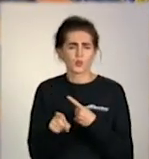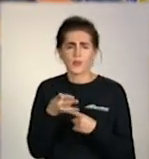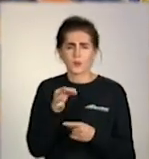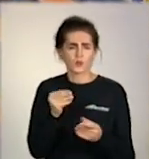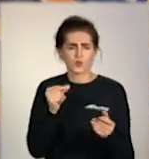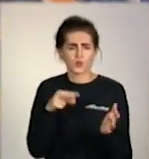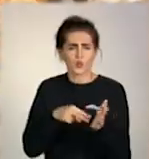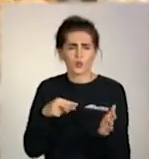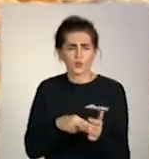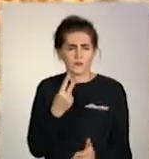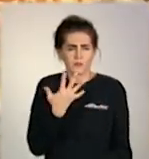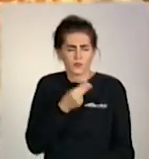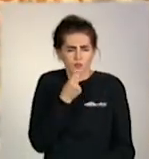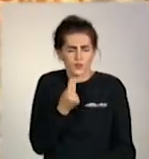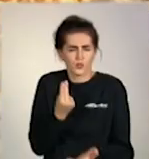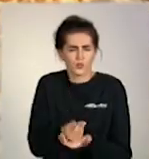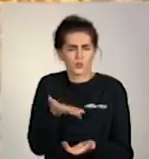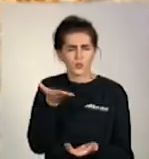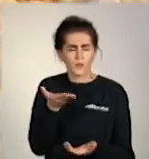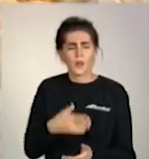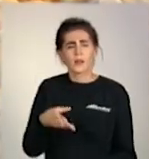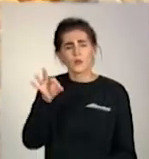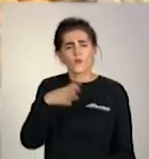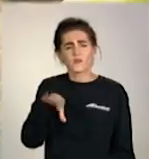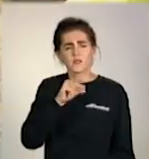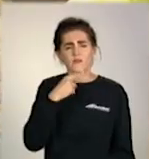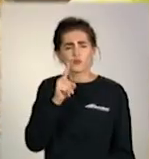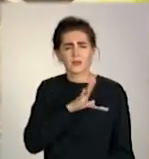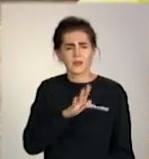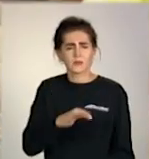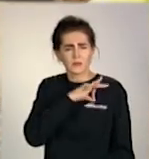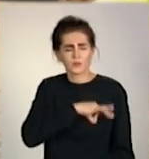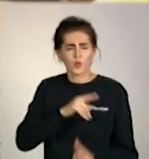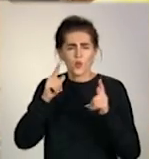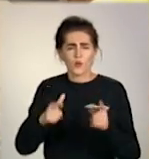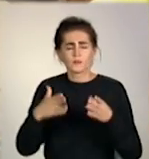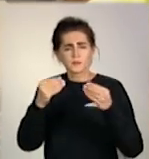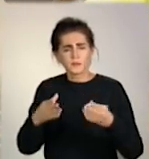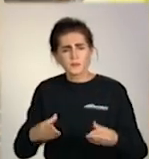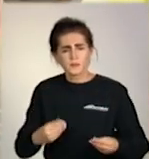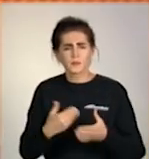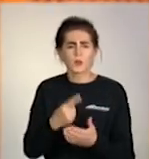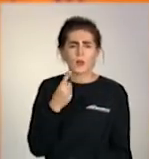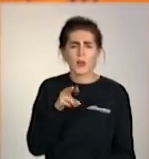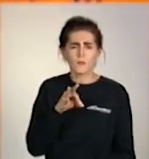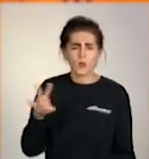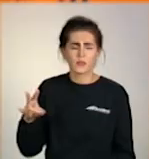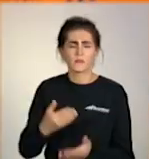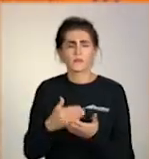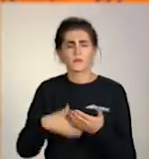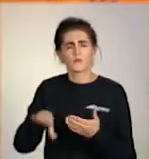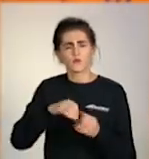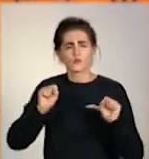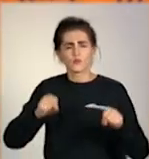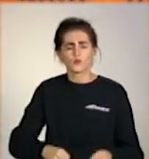вони не стоять цього. Аби покупці не використовували поліетилен для вже загорнутих круп чи одного лимона, ще влітку народні депутати